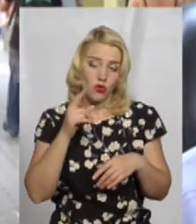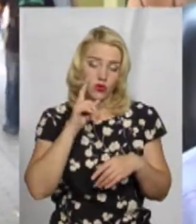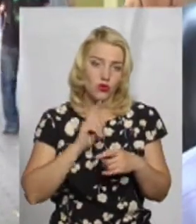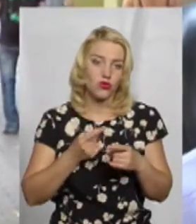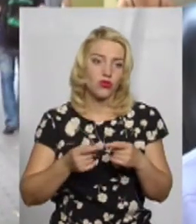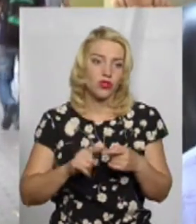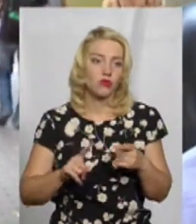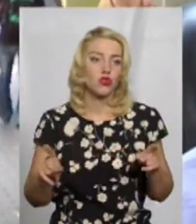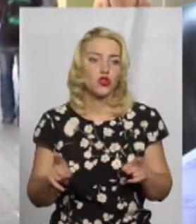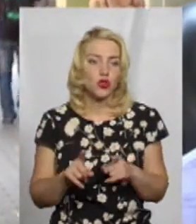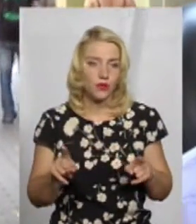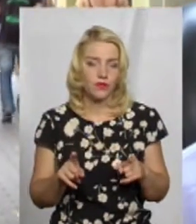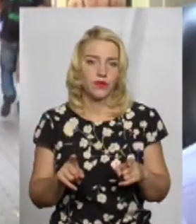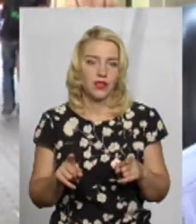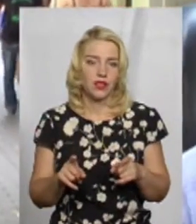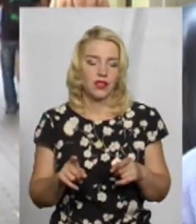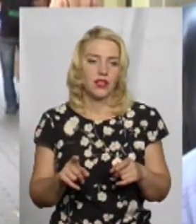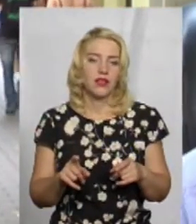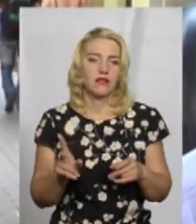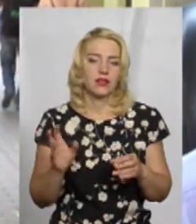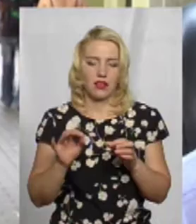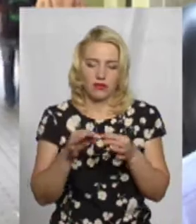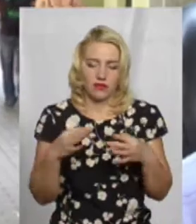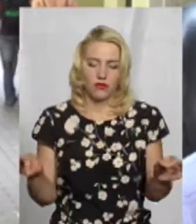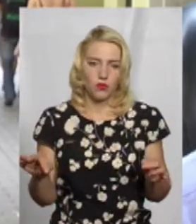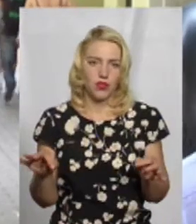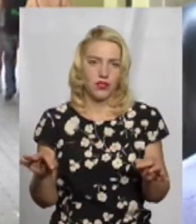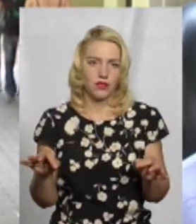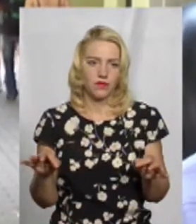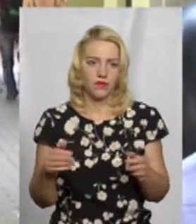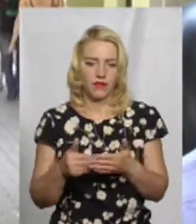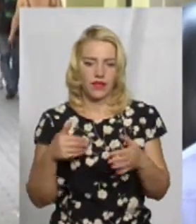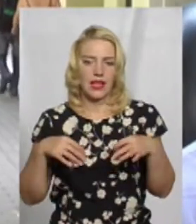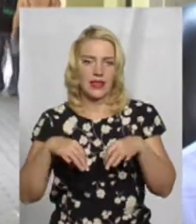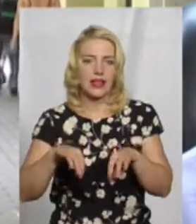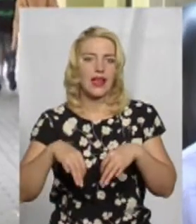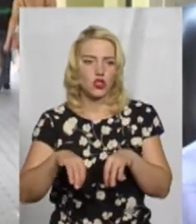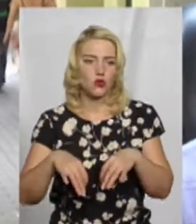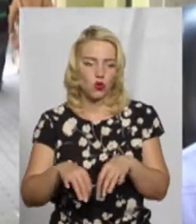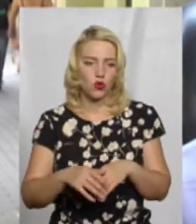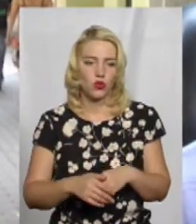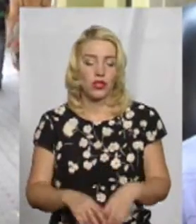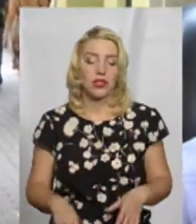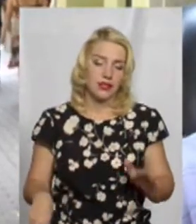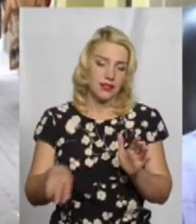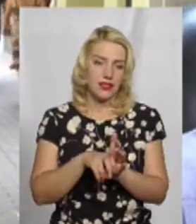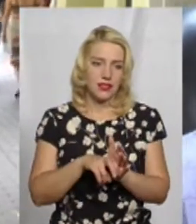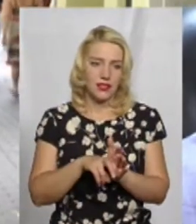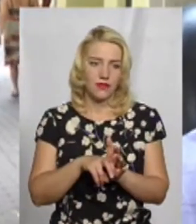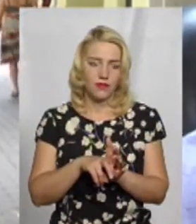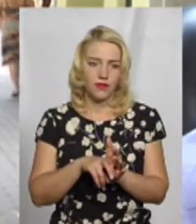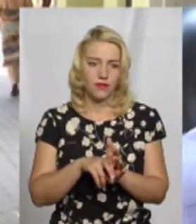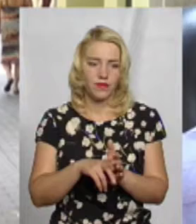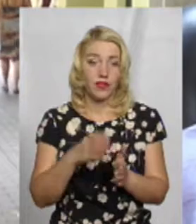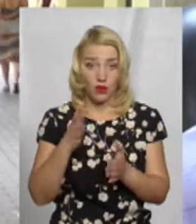що стаєш незалежний від транспорту. Сів, якщо умови